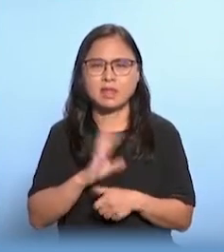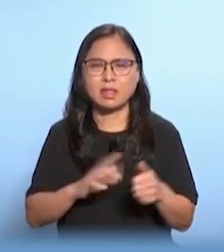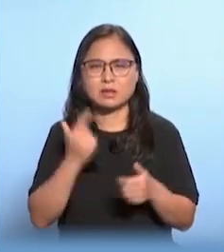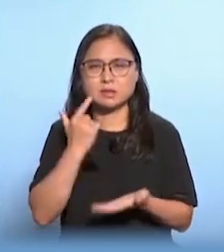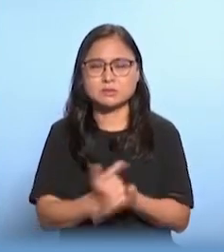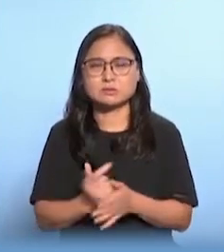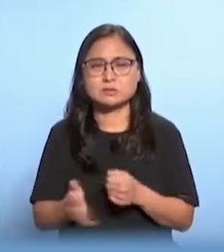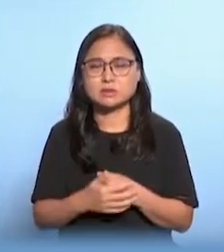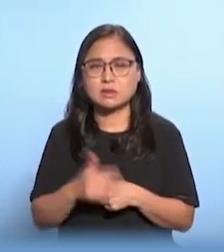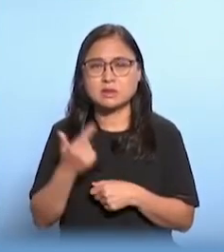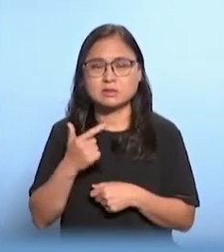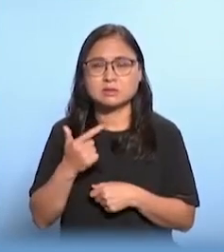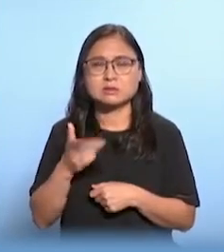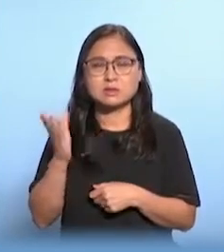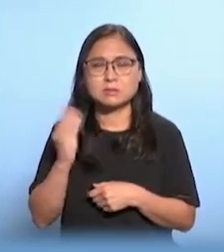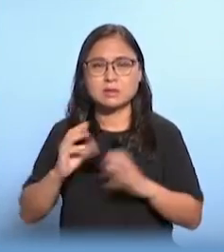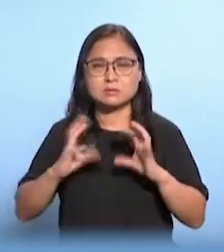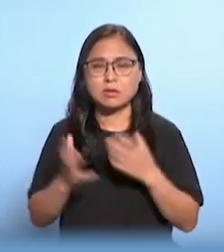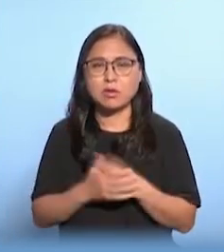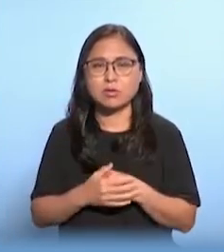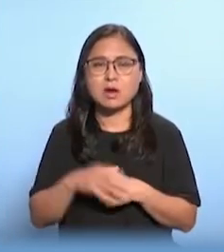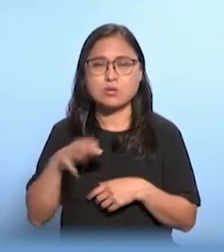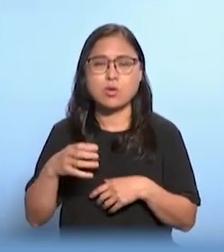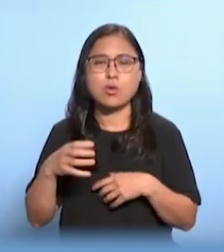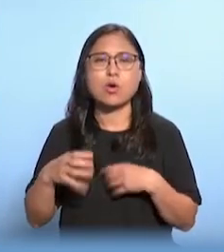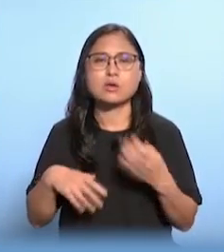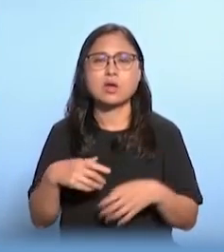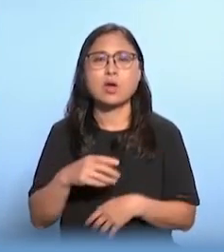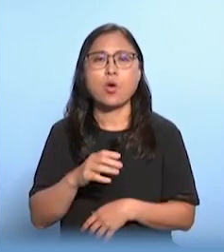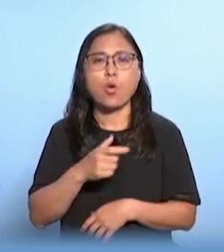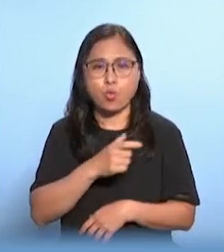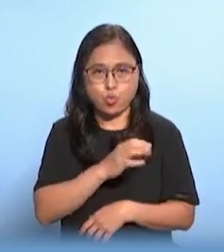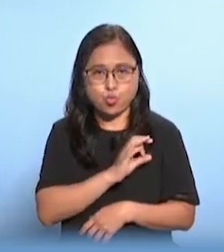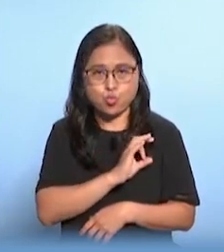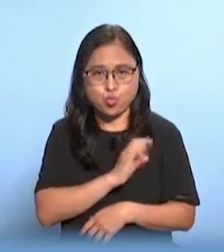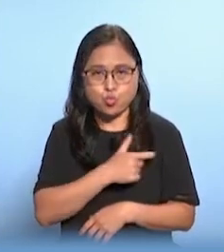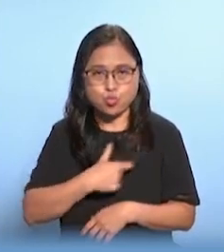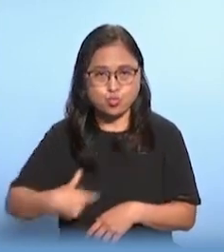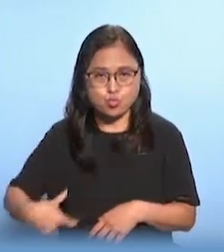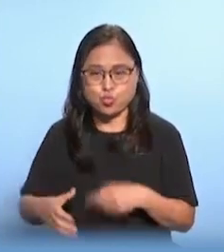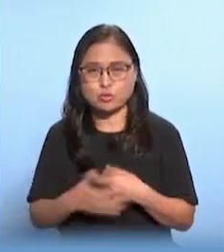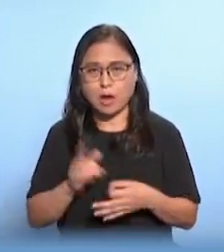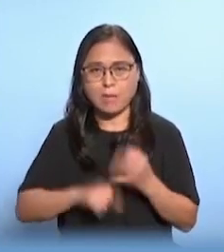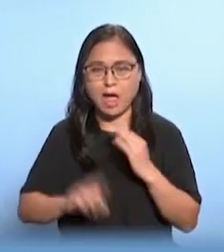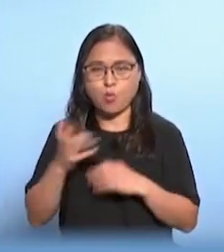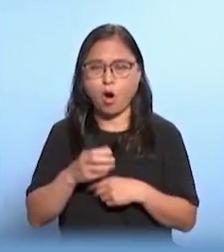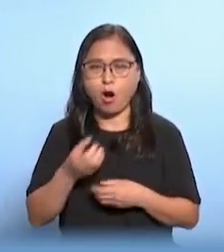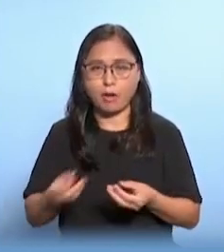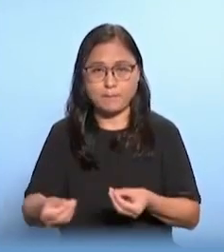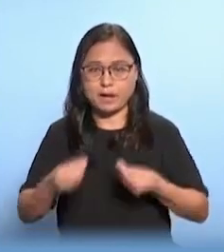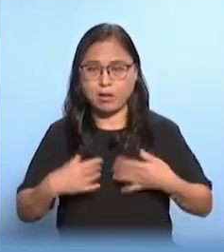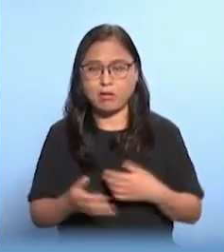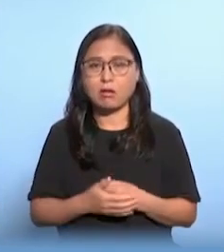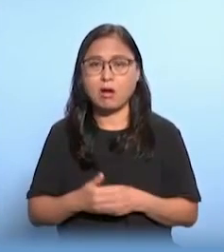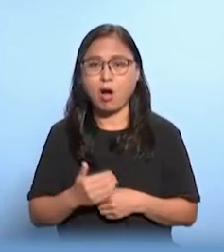都是新民黨的區議員黃宇晴給我的，所以我們認為即他的問題就是報了是沒人